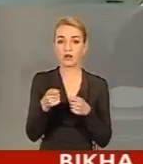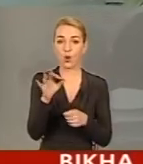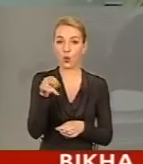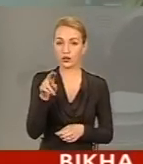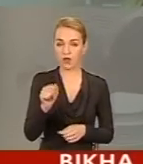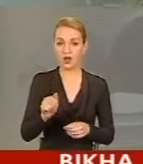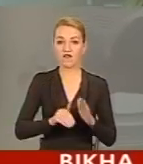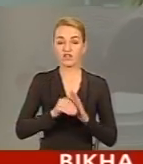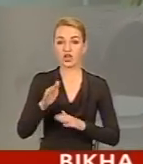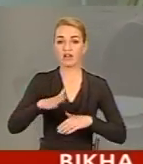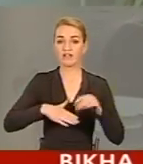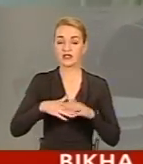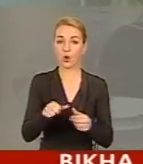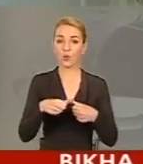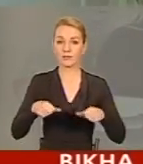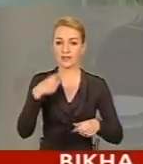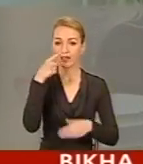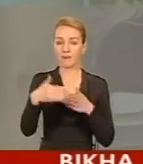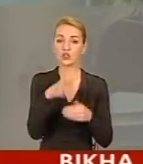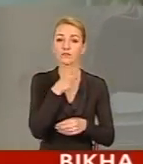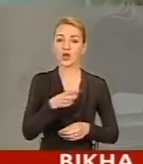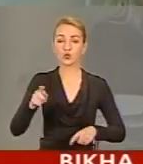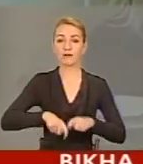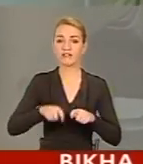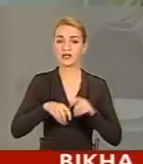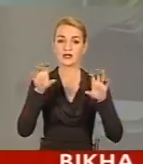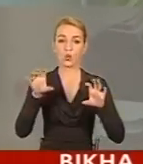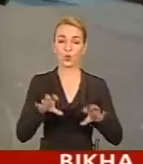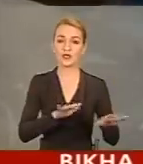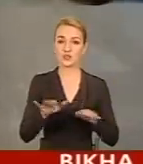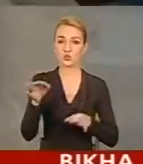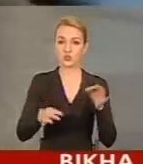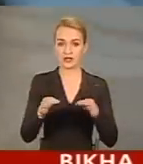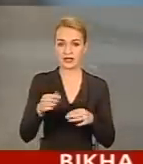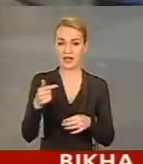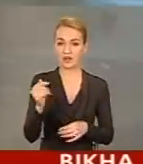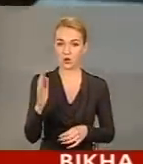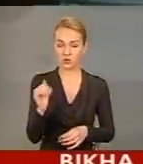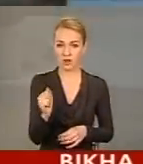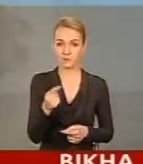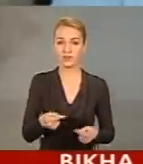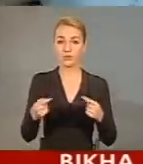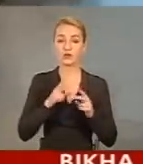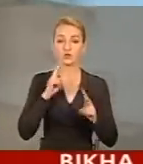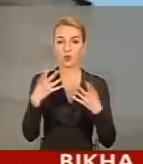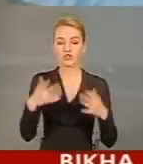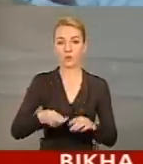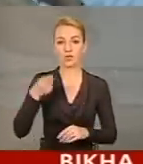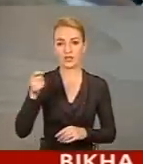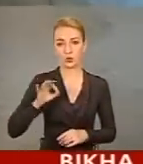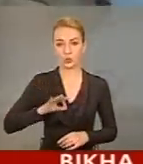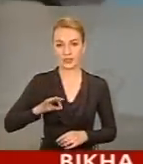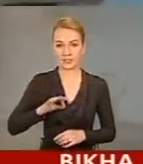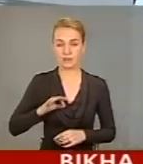А Вища кваліфікаційна комісія найближчим часом перевірить законність дій судді Юрія Гридасова. Відповідну скаргу вже подали